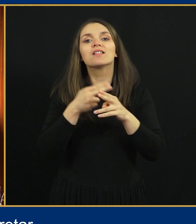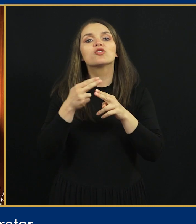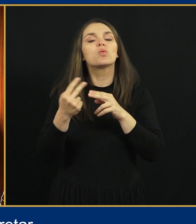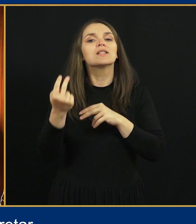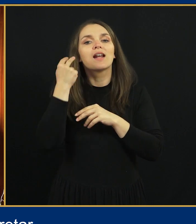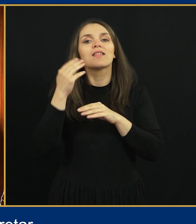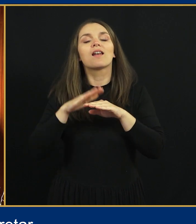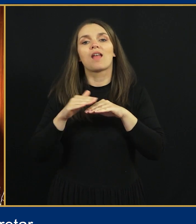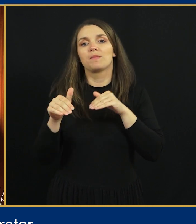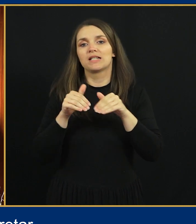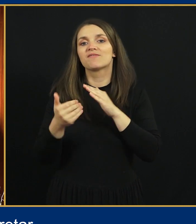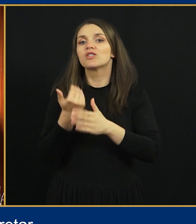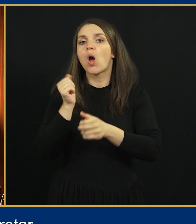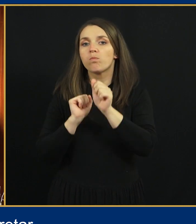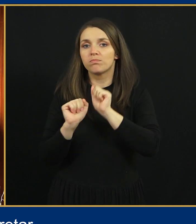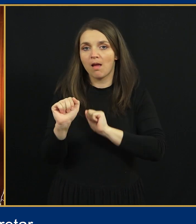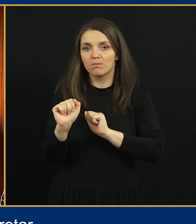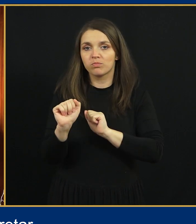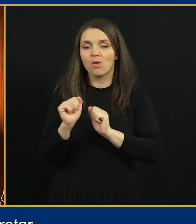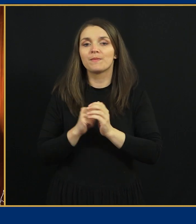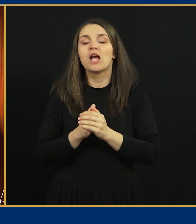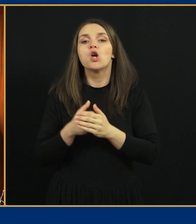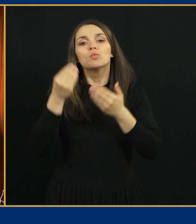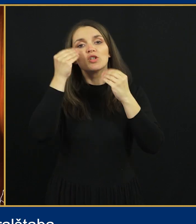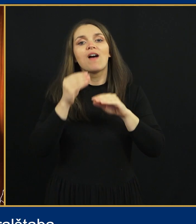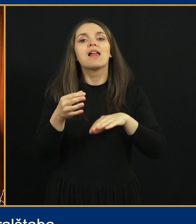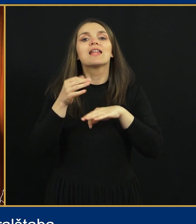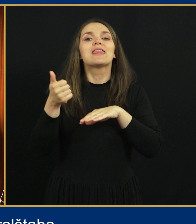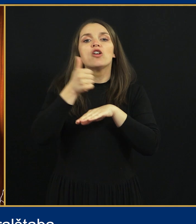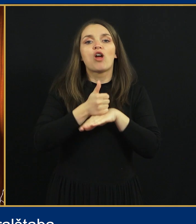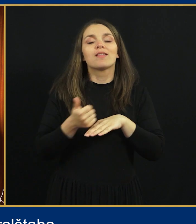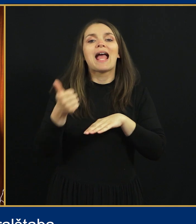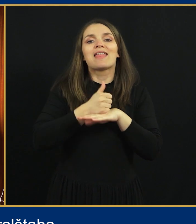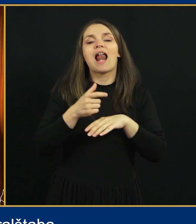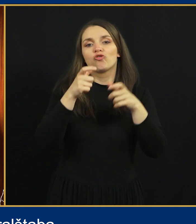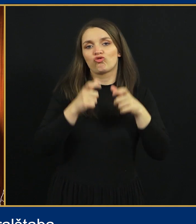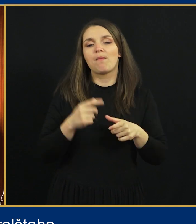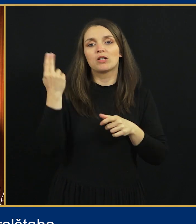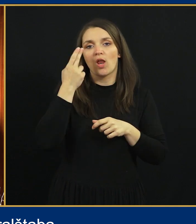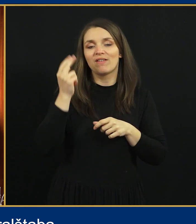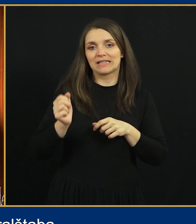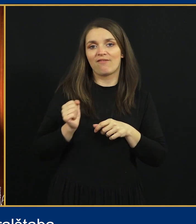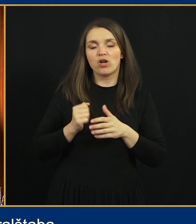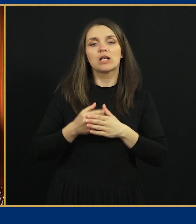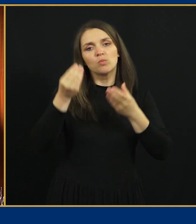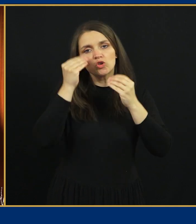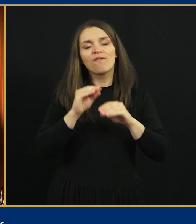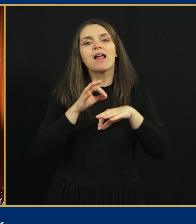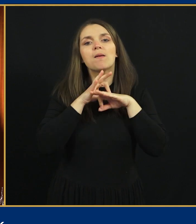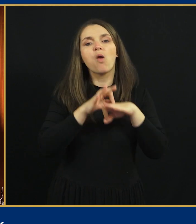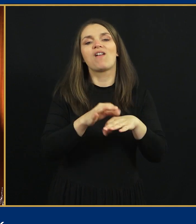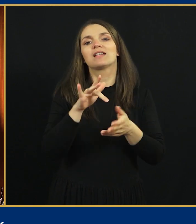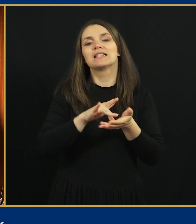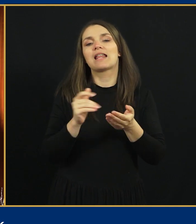Spoštovani državni sekretar na Ministrstvu za obrambo, spoštovani načelnik Generalštaba Slovenske vojske,